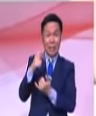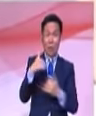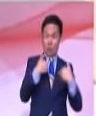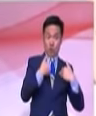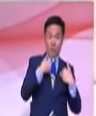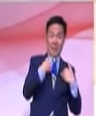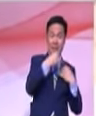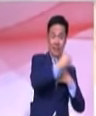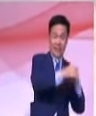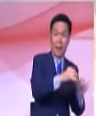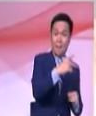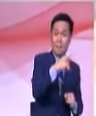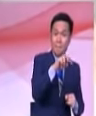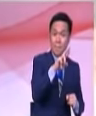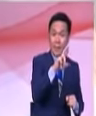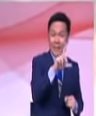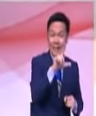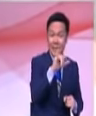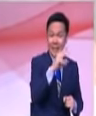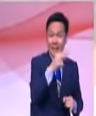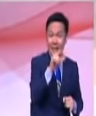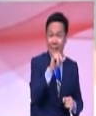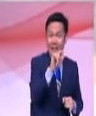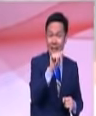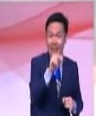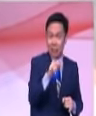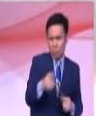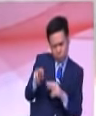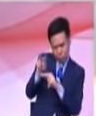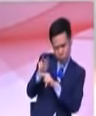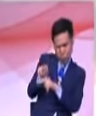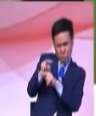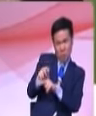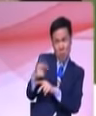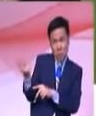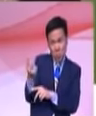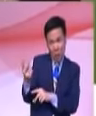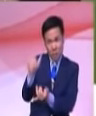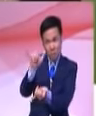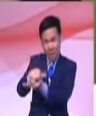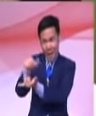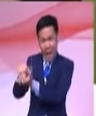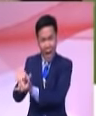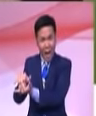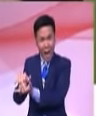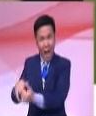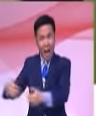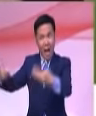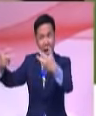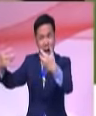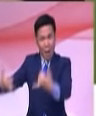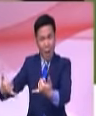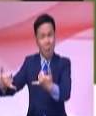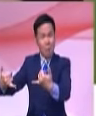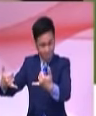untuk approve kan exhibit ni. Maksudnya dua haiwan ni boleh duduk dalam tempat yang sama. Maksudnya kalau kata dia dapat